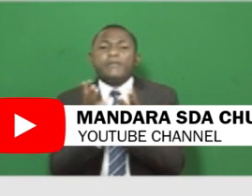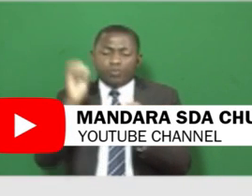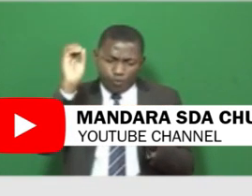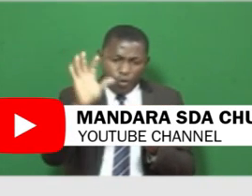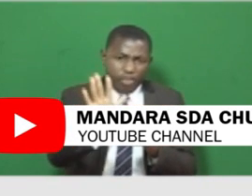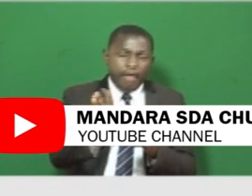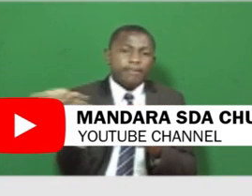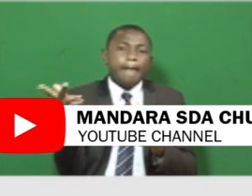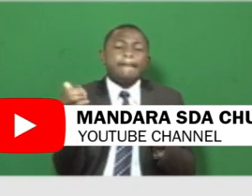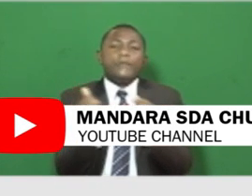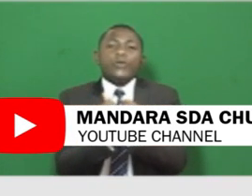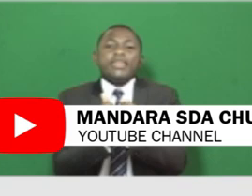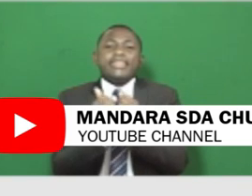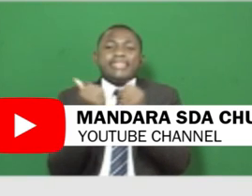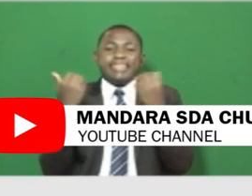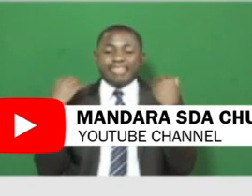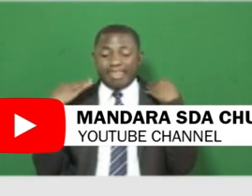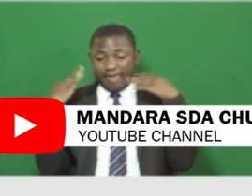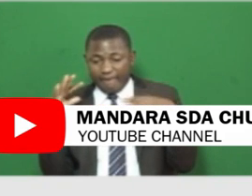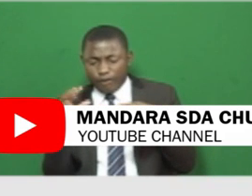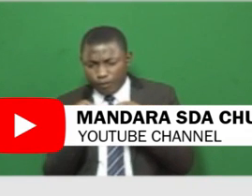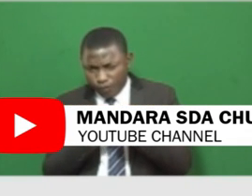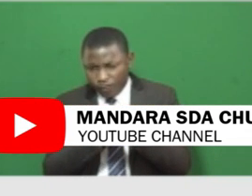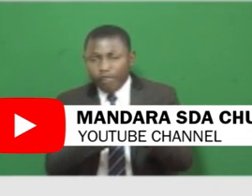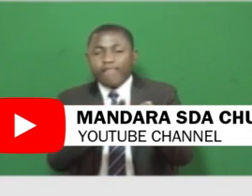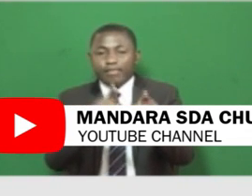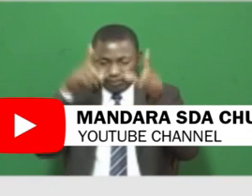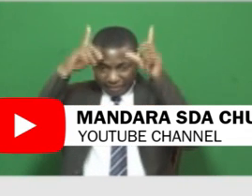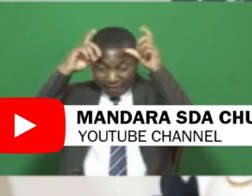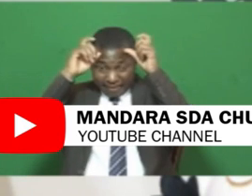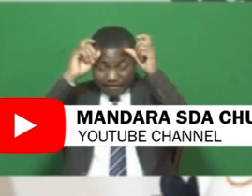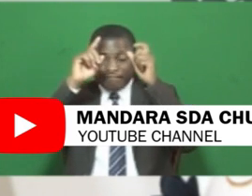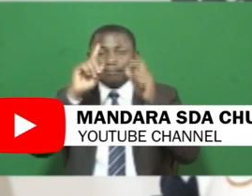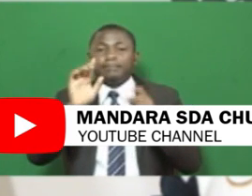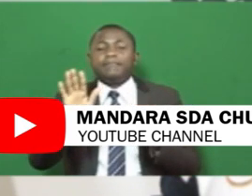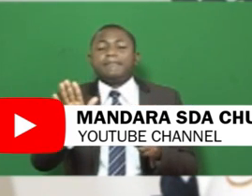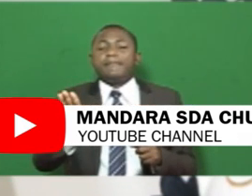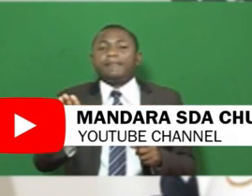panyika, navatumwa vayo vakakandirwa pasi pamwe chete nayo.